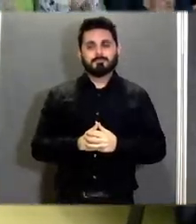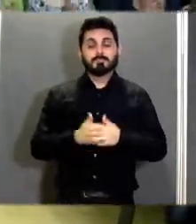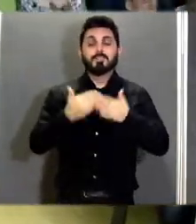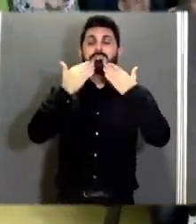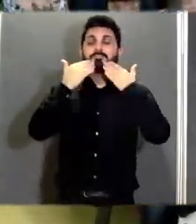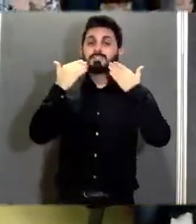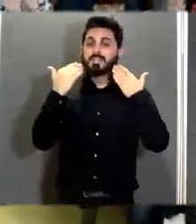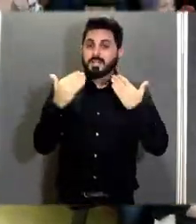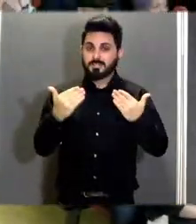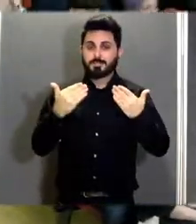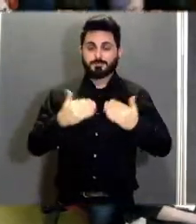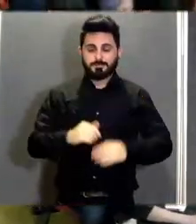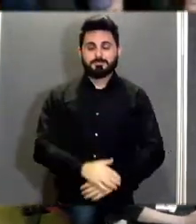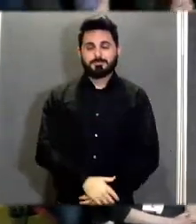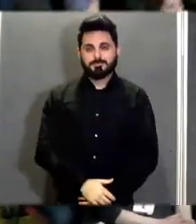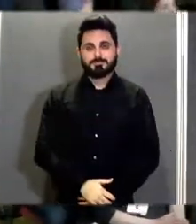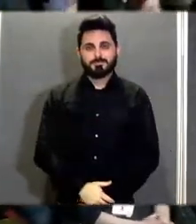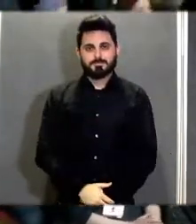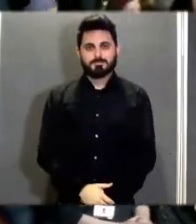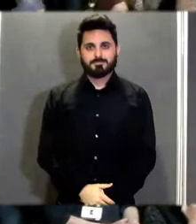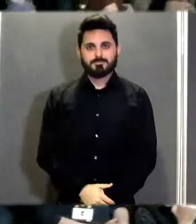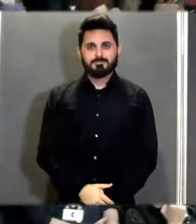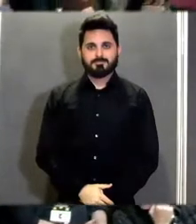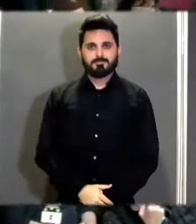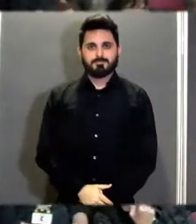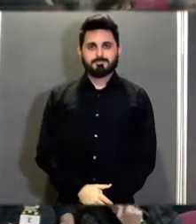Moltes gràcies.